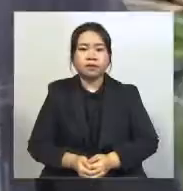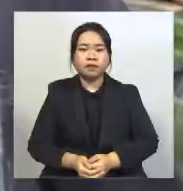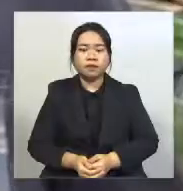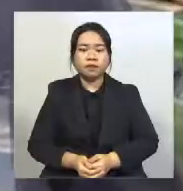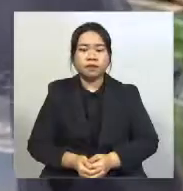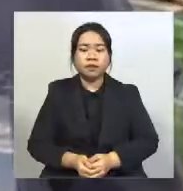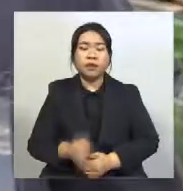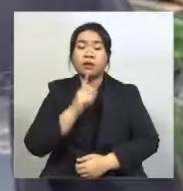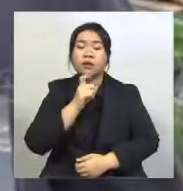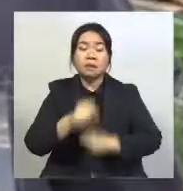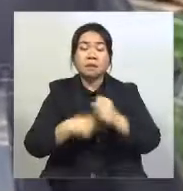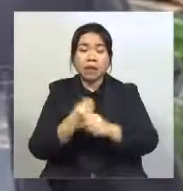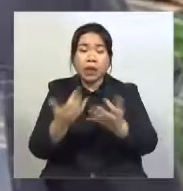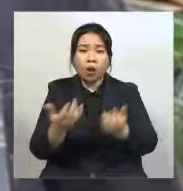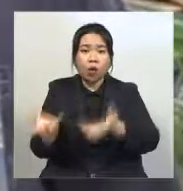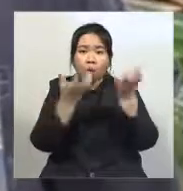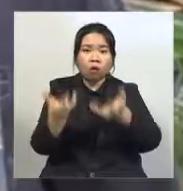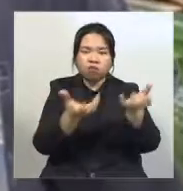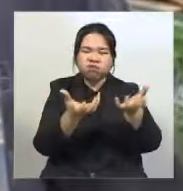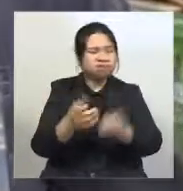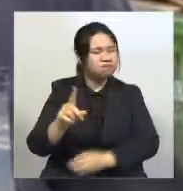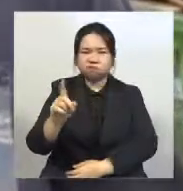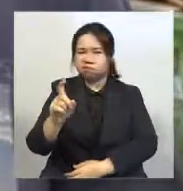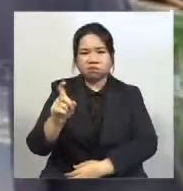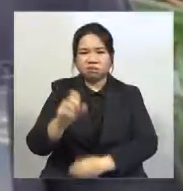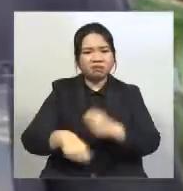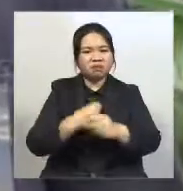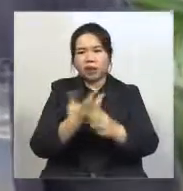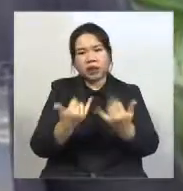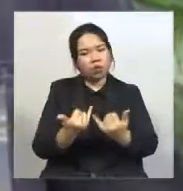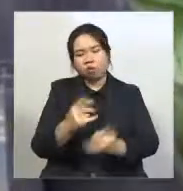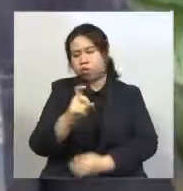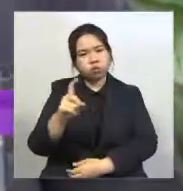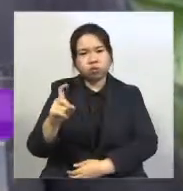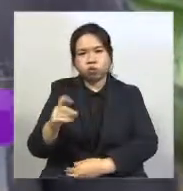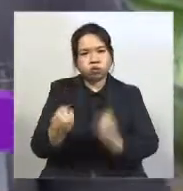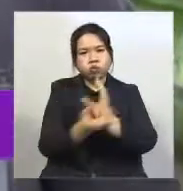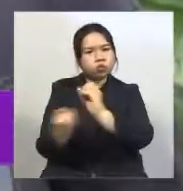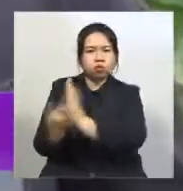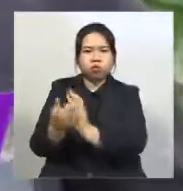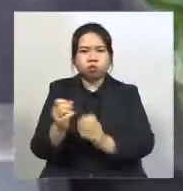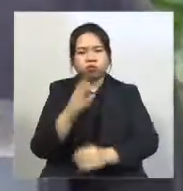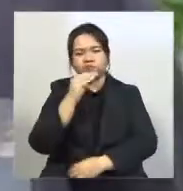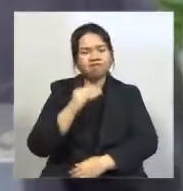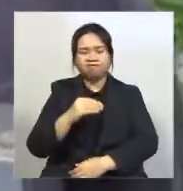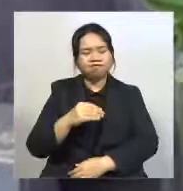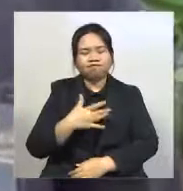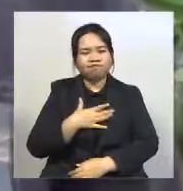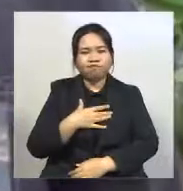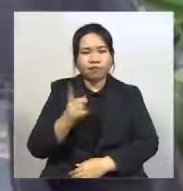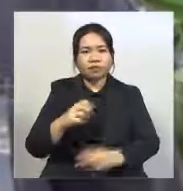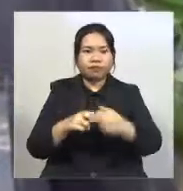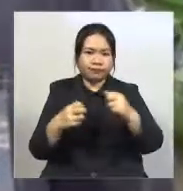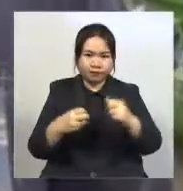ปีนี้พี่เก็บของทันไหม ไม่ทันค่ะปีนี้เสียหายแบบสุดๆไม่รู้จะพูดยังไงละความเสียห